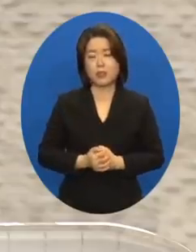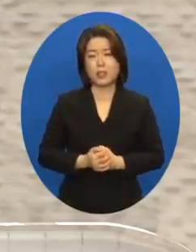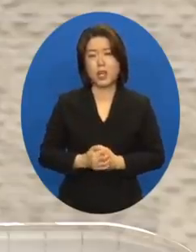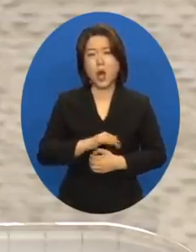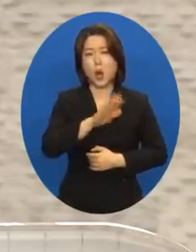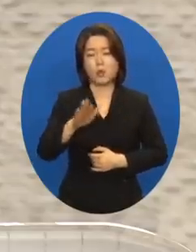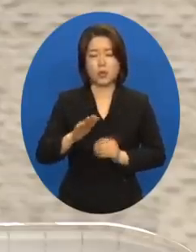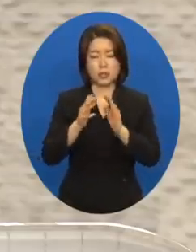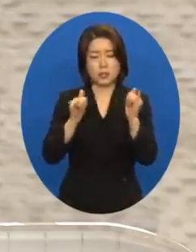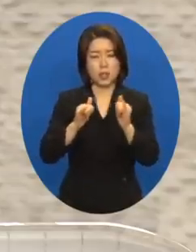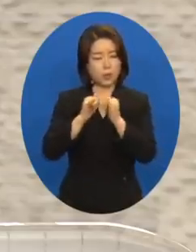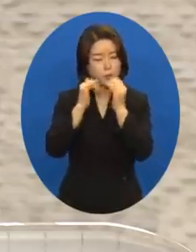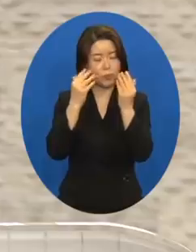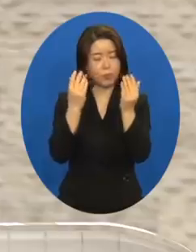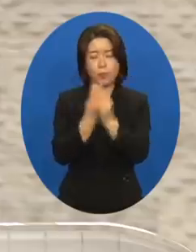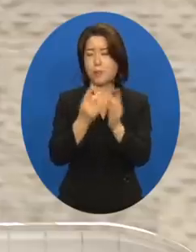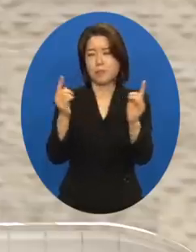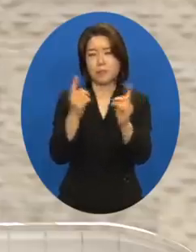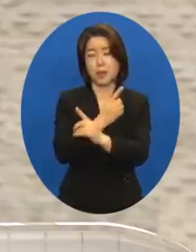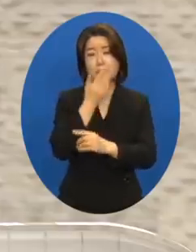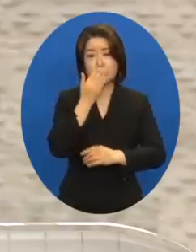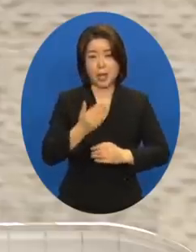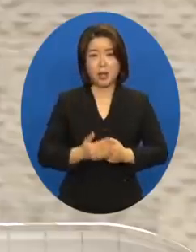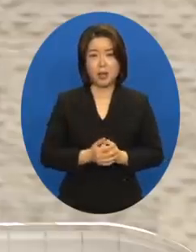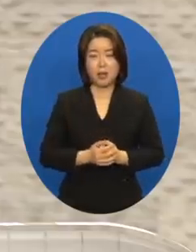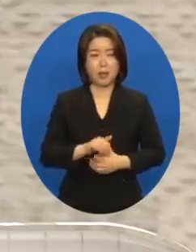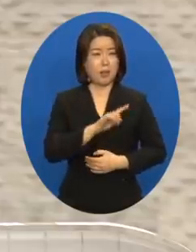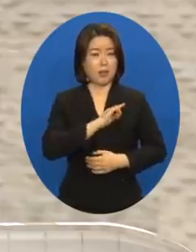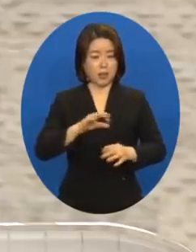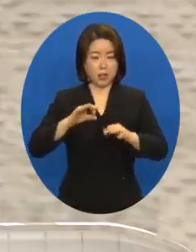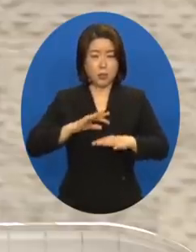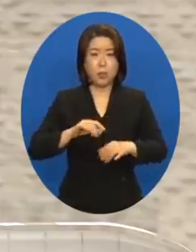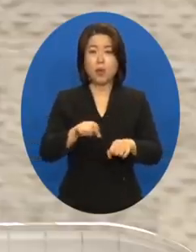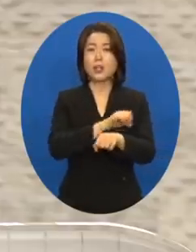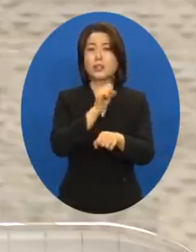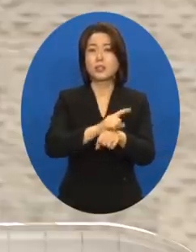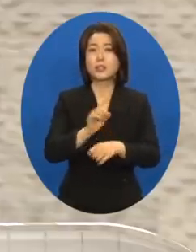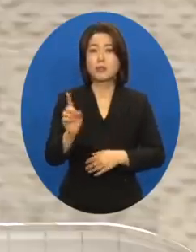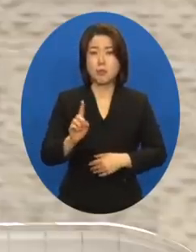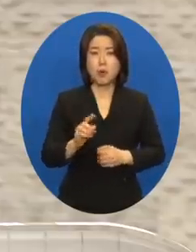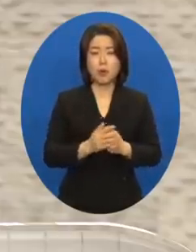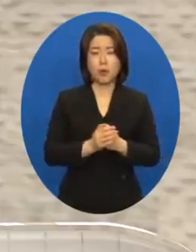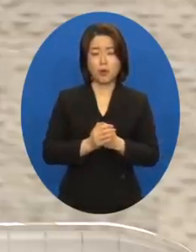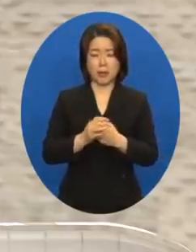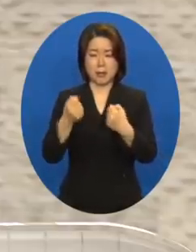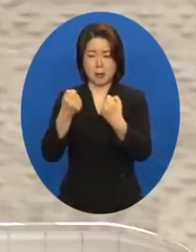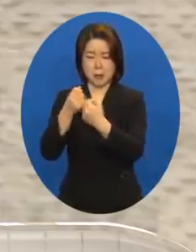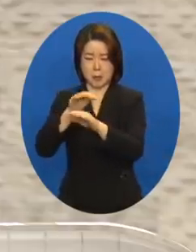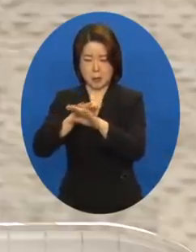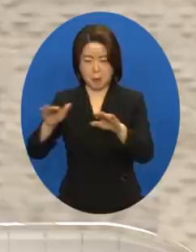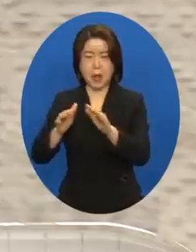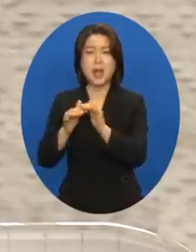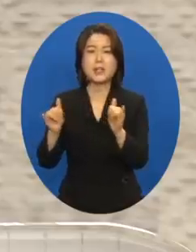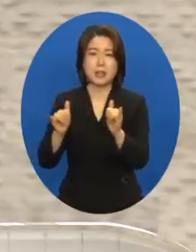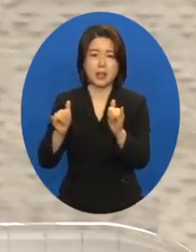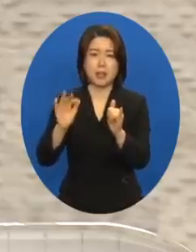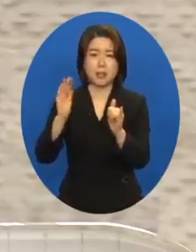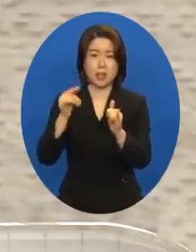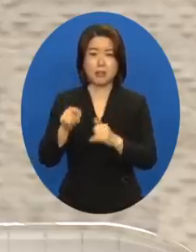사람 확 바뀌게 됩니다 그 가장 놀라운 특징 2 화해 자가 되는 거예요